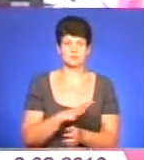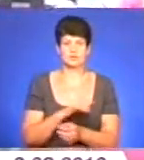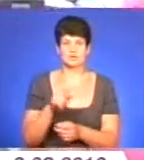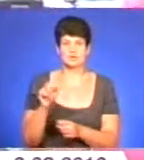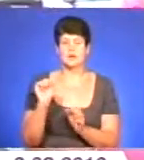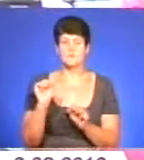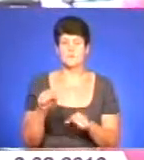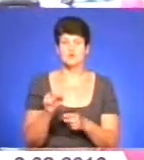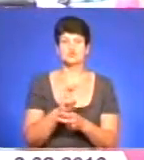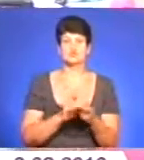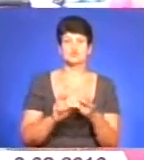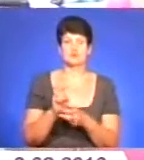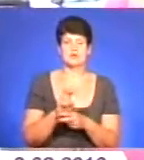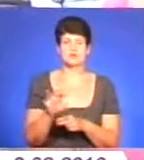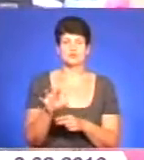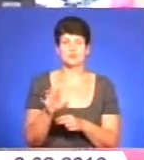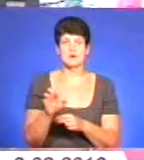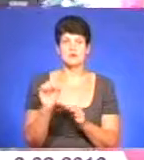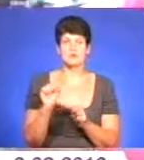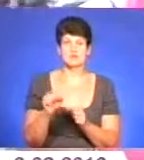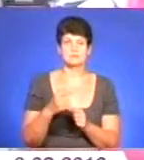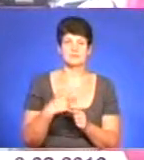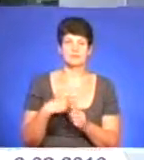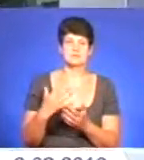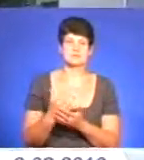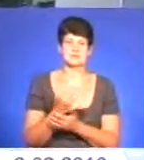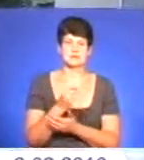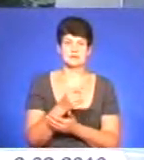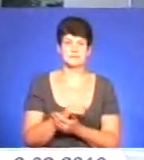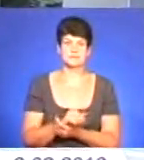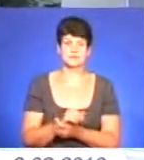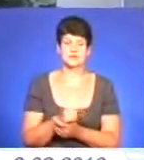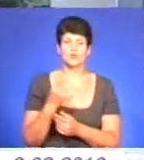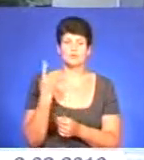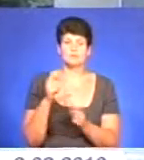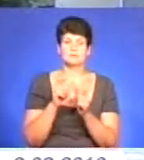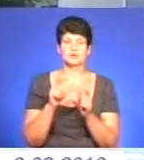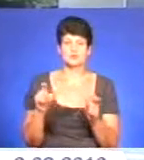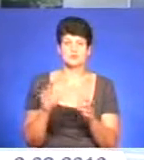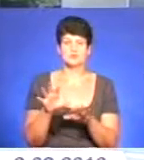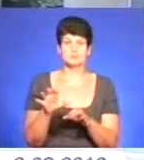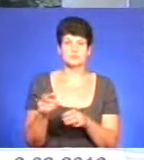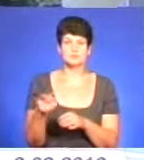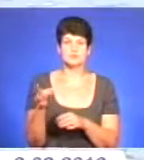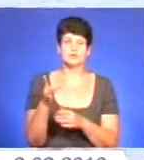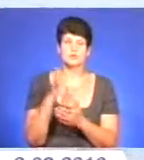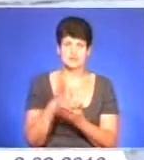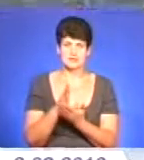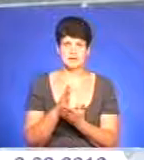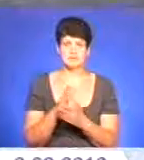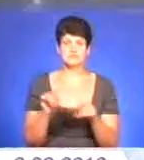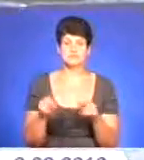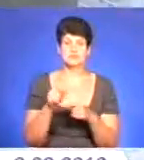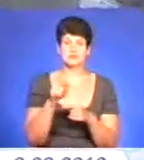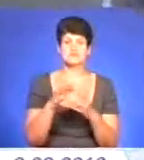може шукати якусь собаку, вона би могла собі знайти її там. Один притулок для собак в Тернопільському районі все ж є. Створила його